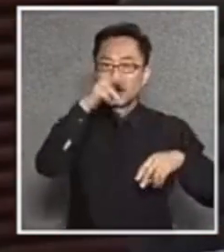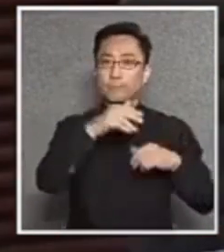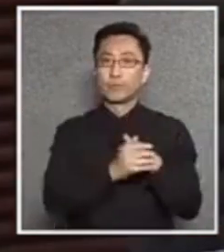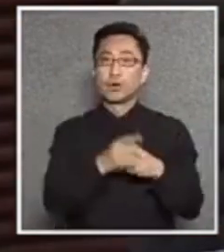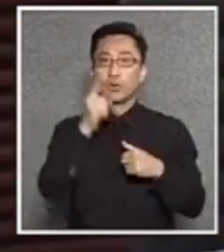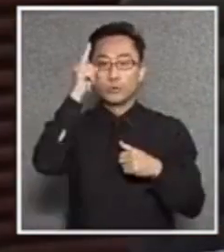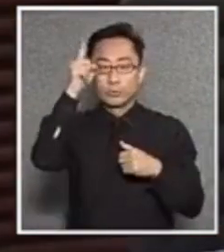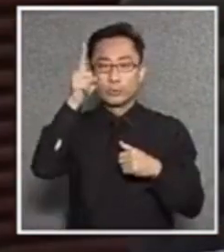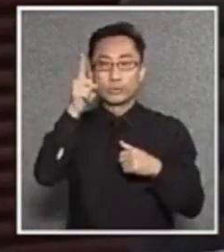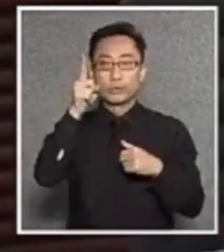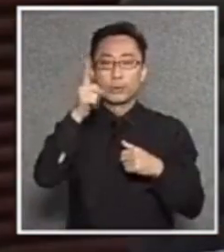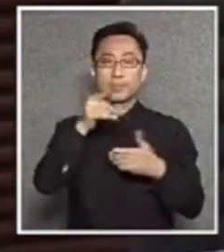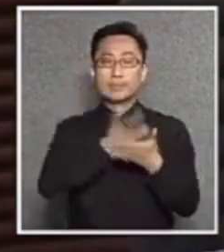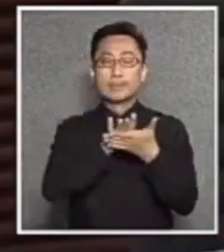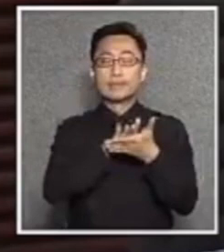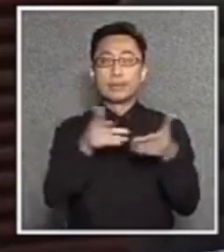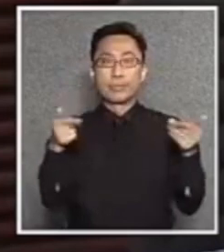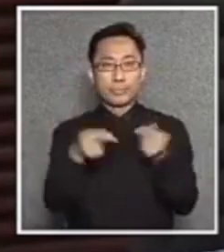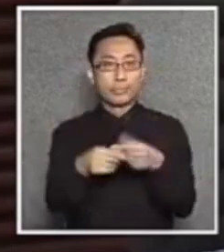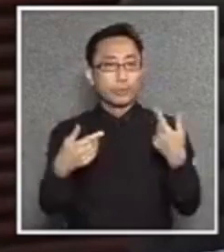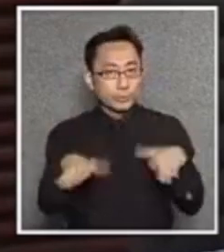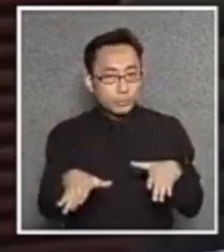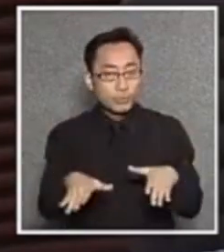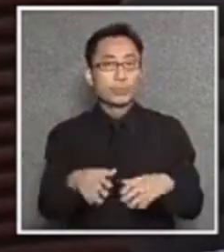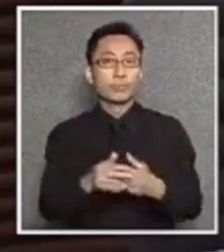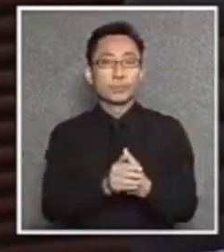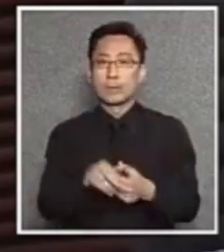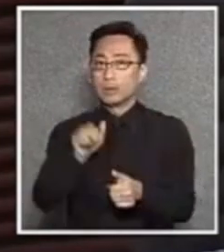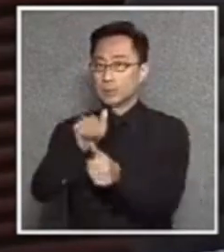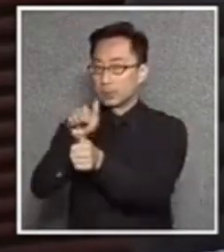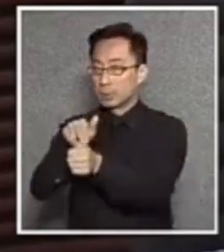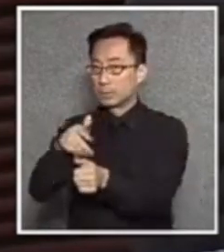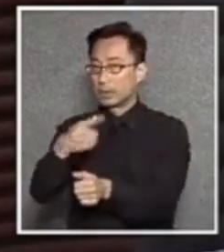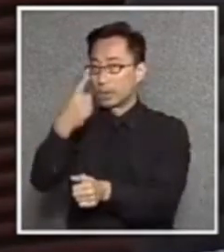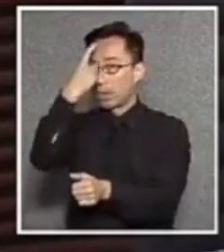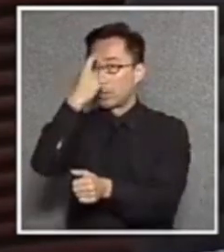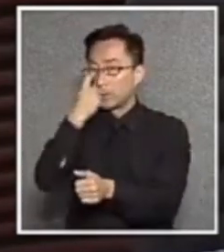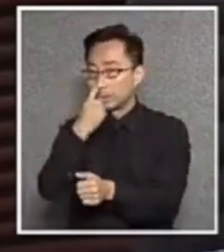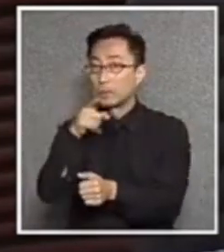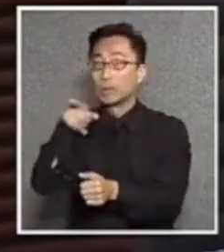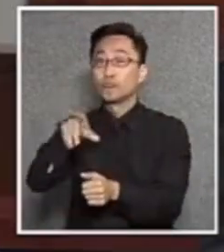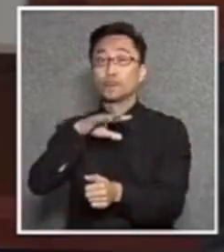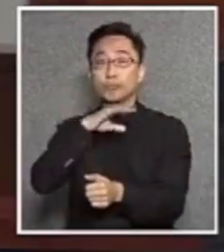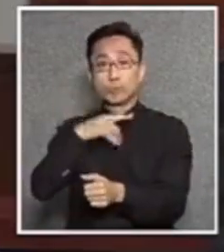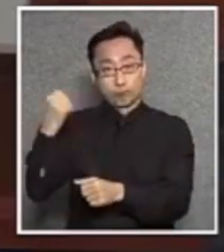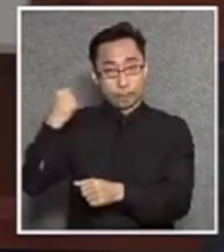behind。我提醒阿司長，如果你有做功課，